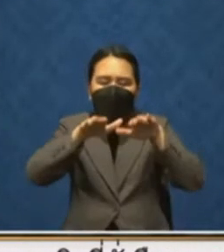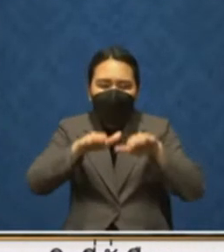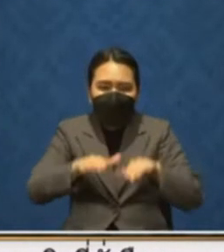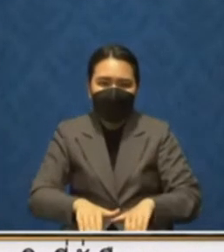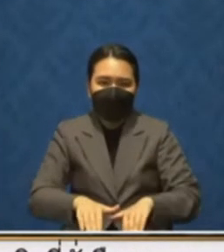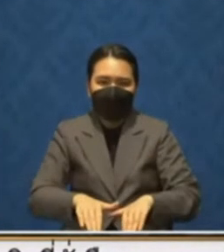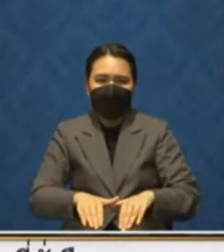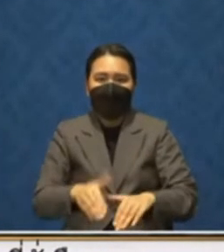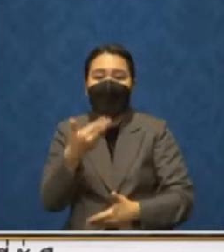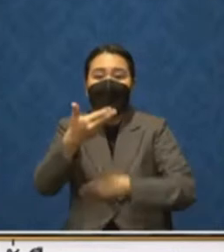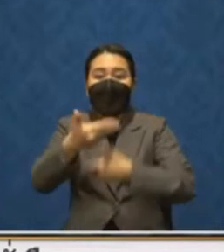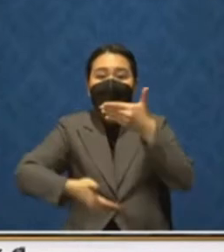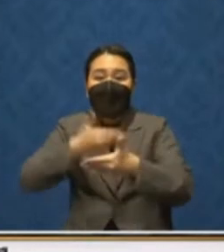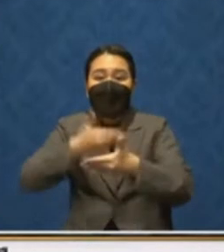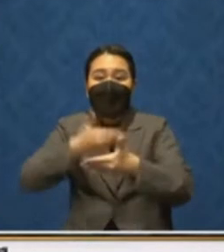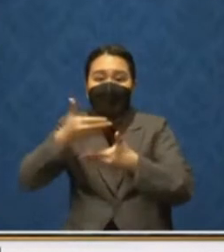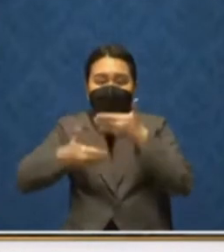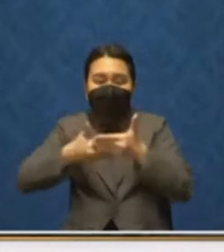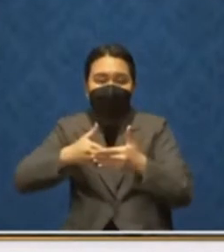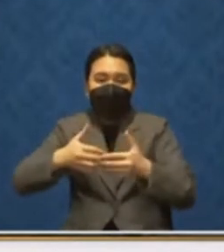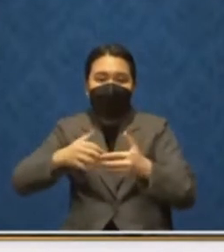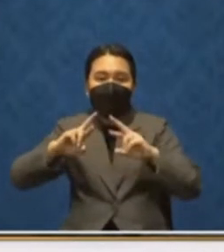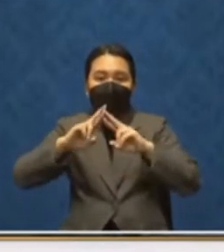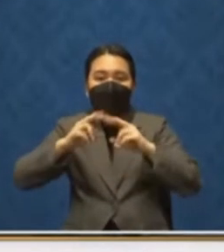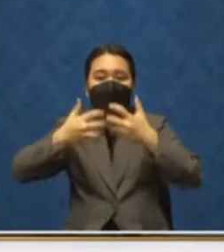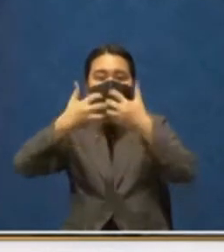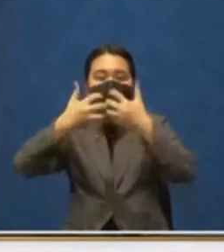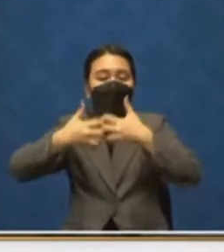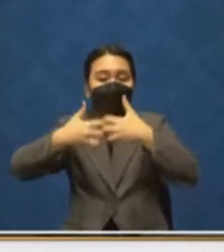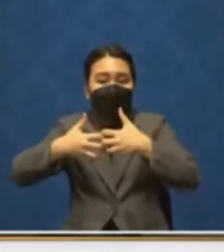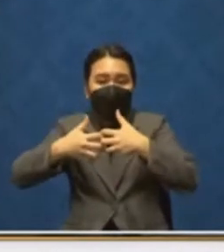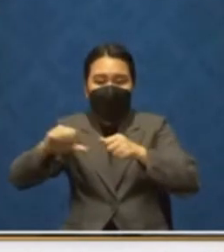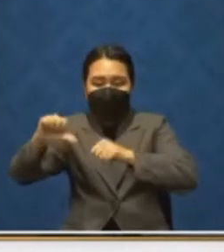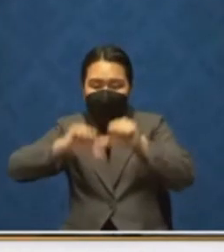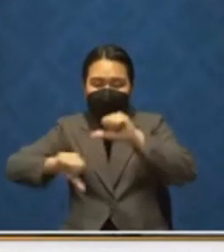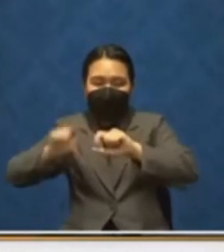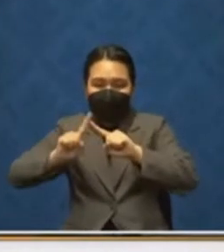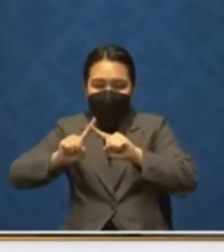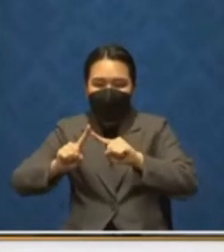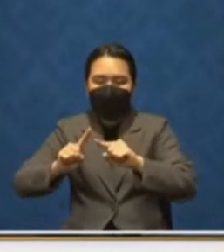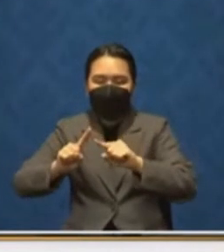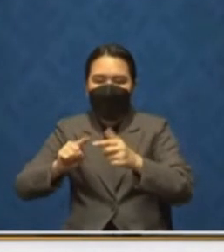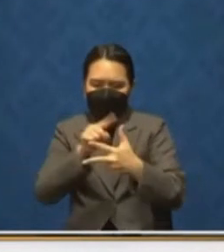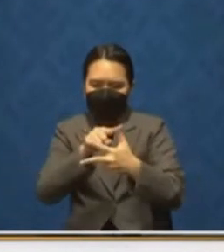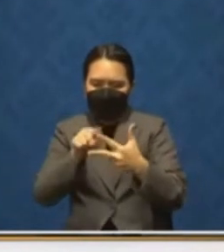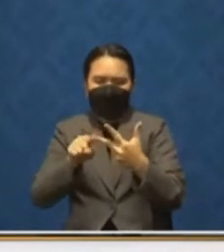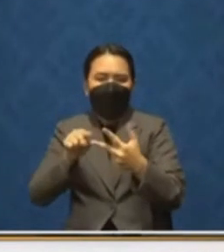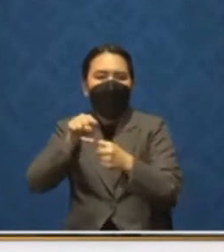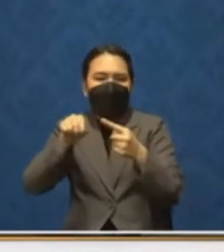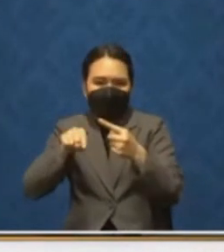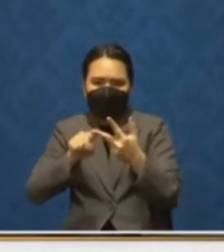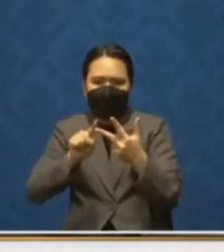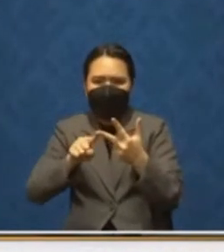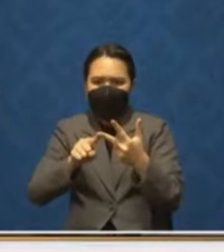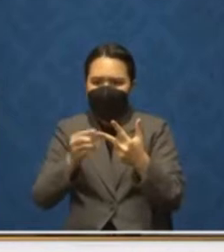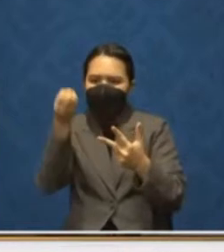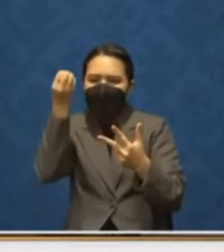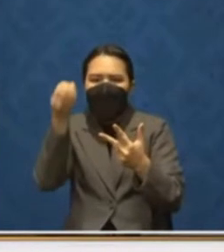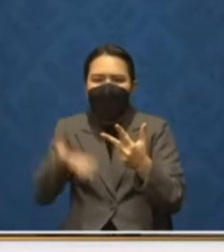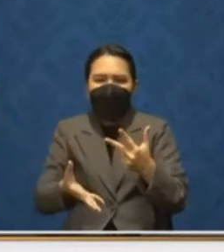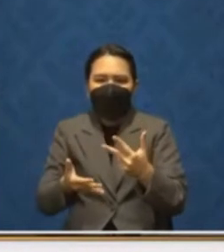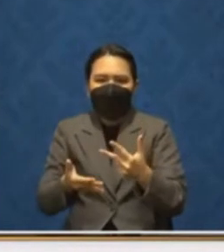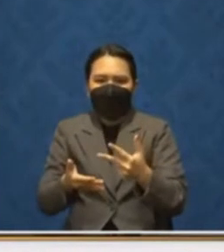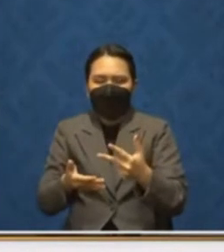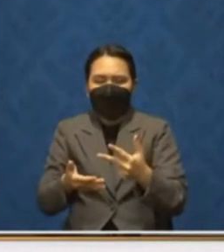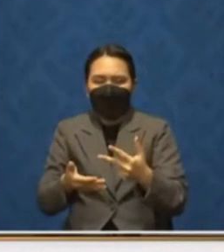ปิโตรเคมีข้ออ่ะแล้วก็มาเพิ่มให้กับประชาชนสิครับทำไมไม่ถามครับเห็นไหมที่ใจก็รัสเซียยูเครน